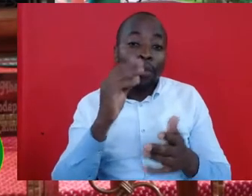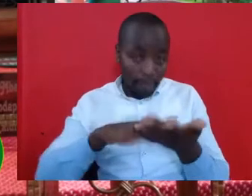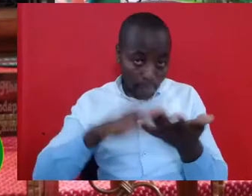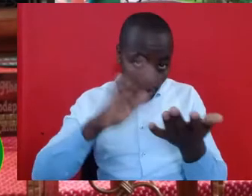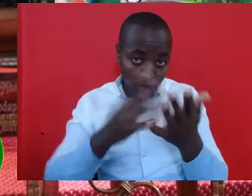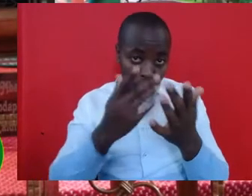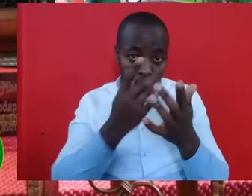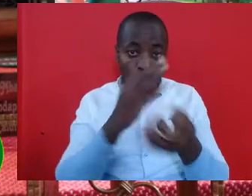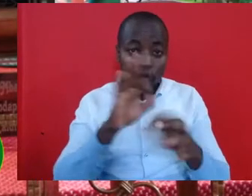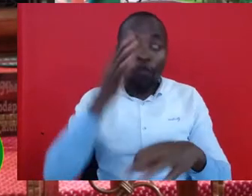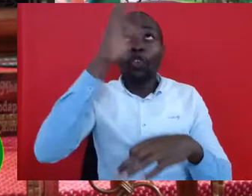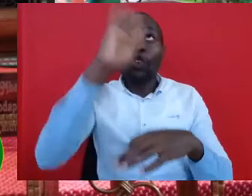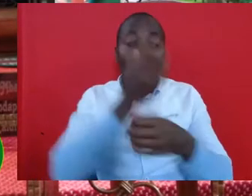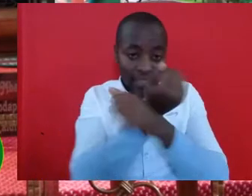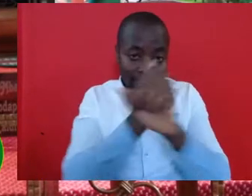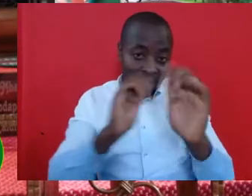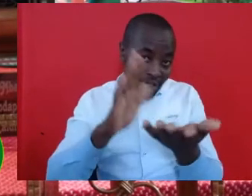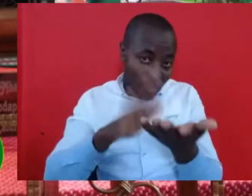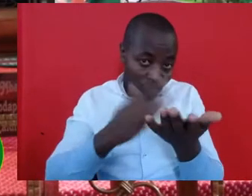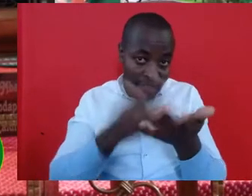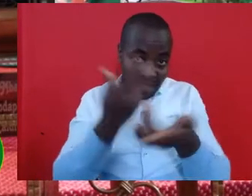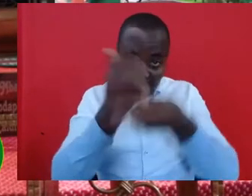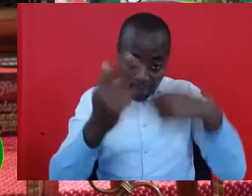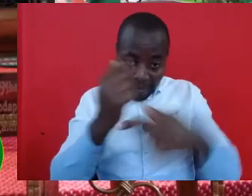E Mungu utuokoe kwa haraka.